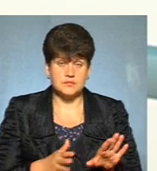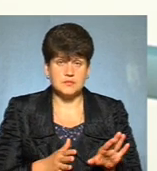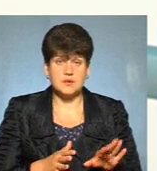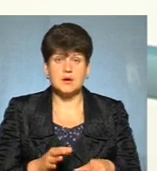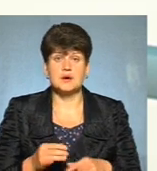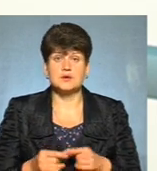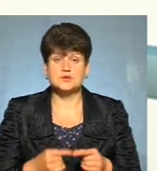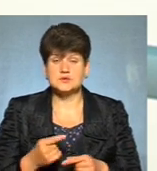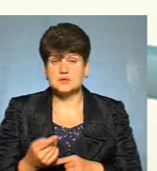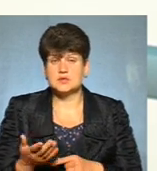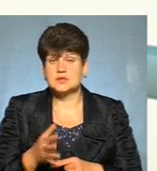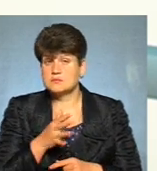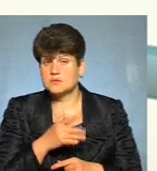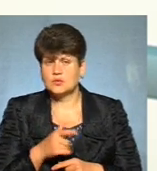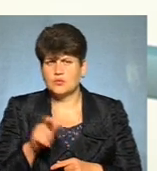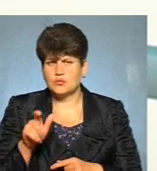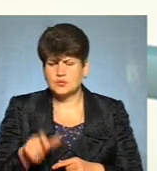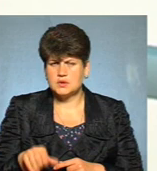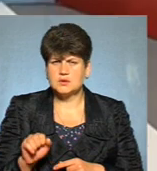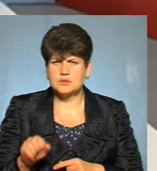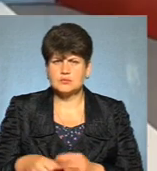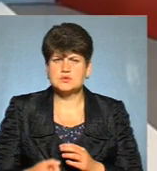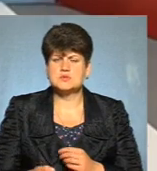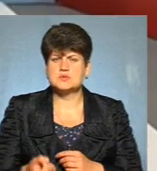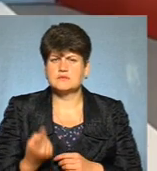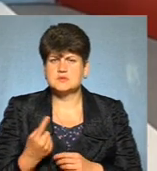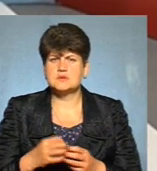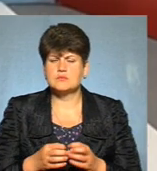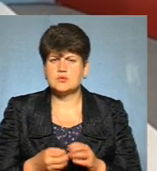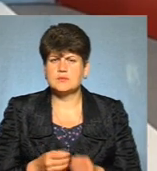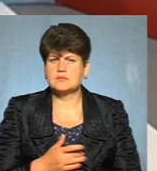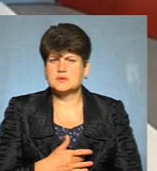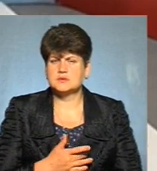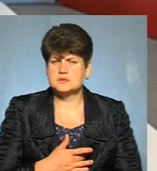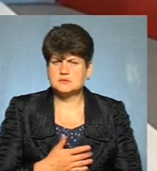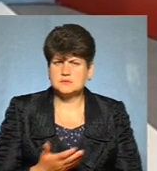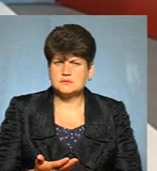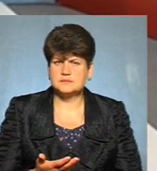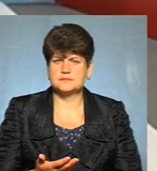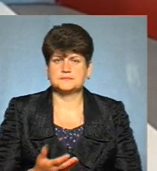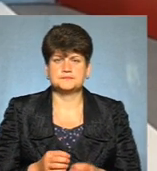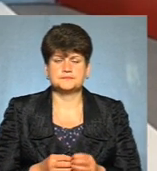певний період у людини може з'явитися проблема з серцево-судинною